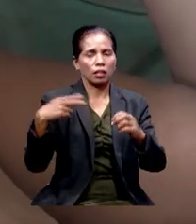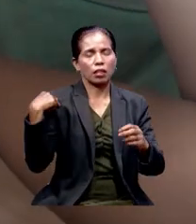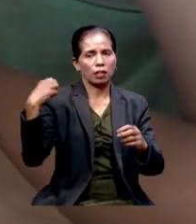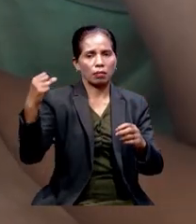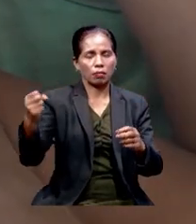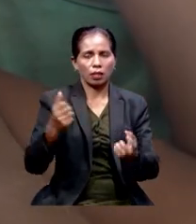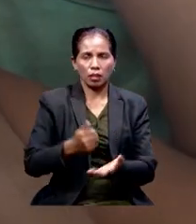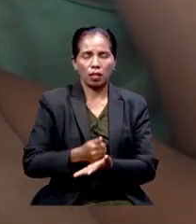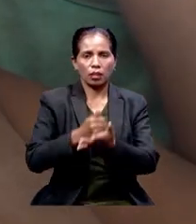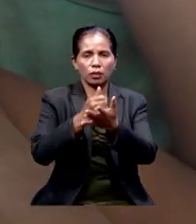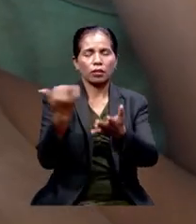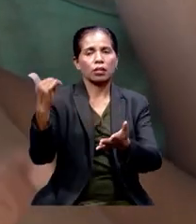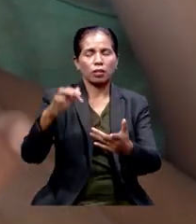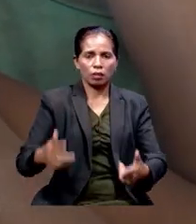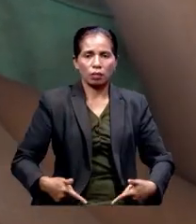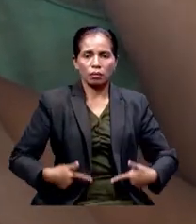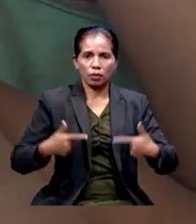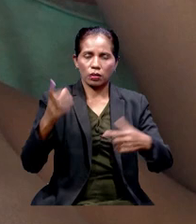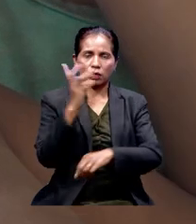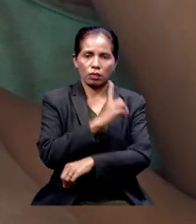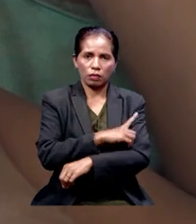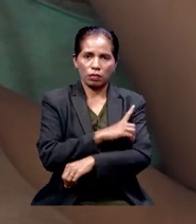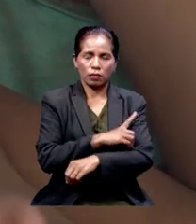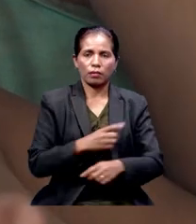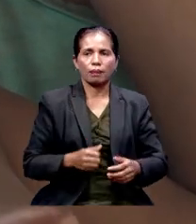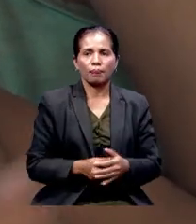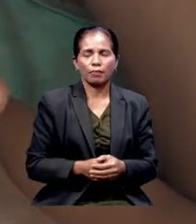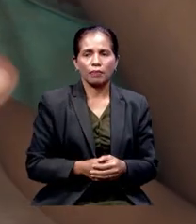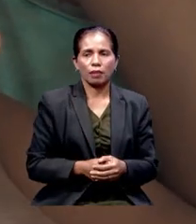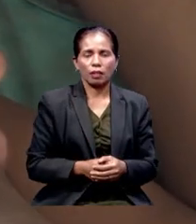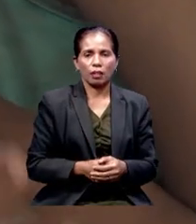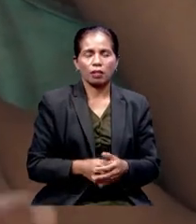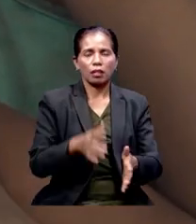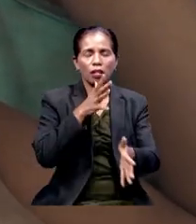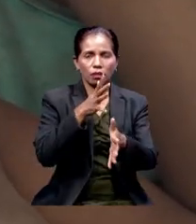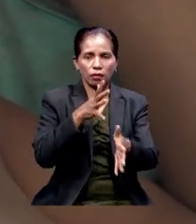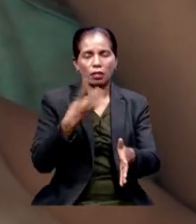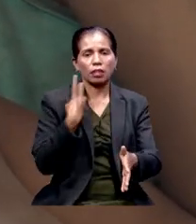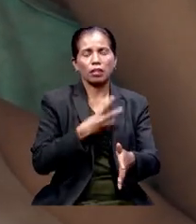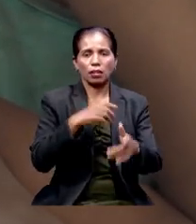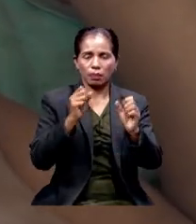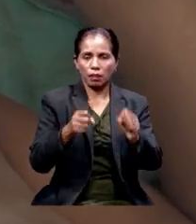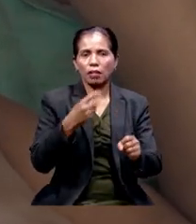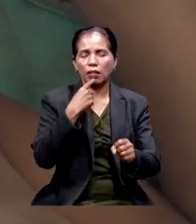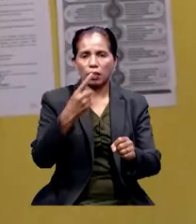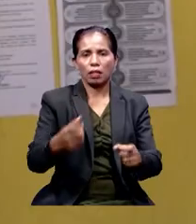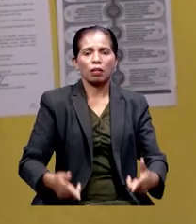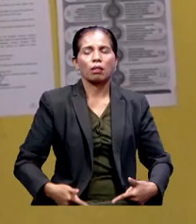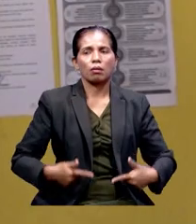ato sustenta sirene Moris loro loro mai sa kondisa ni abone ita bele deha na Moriso